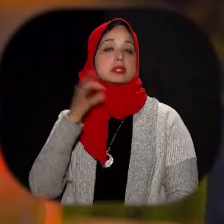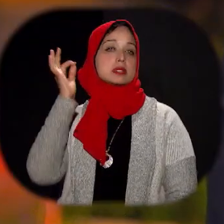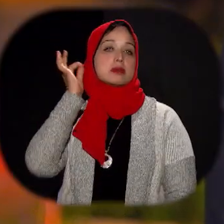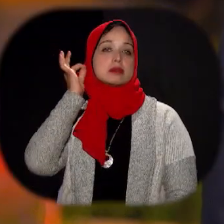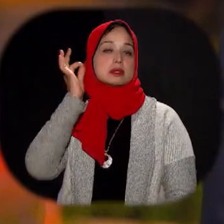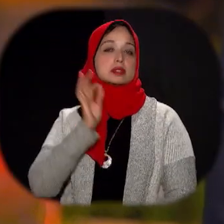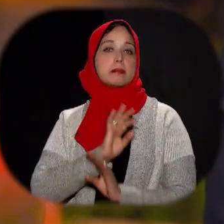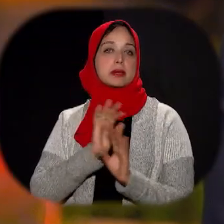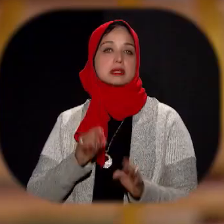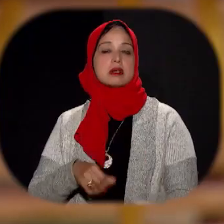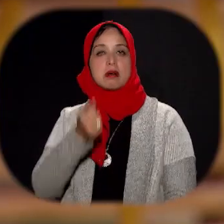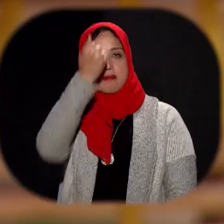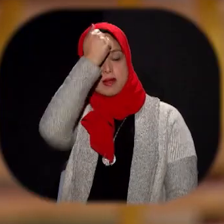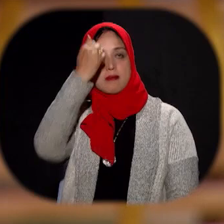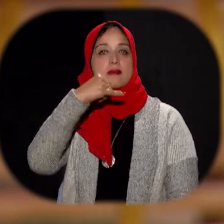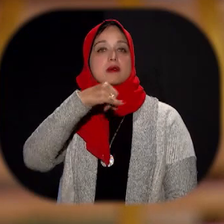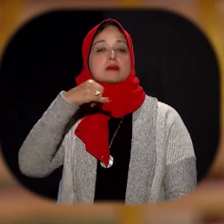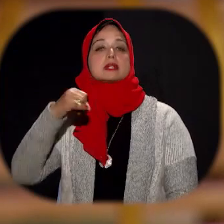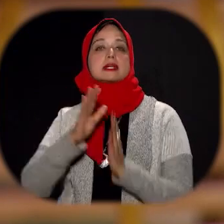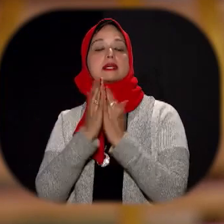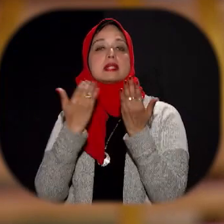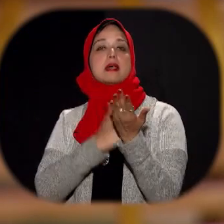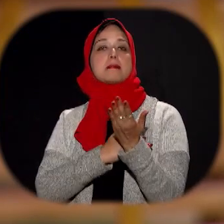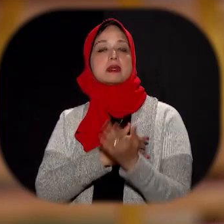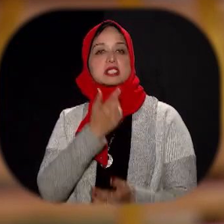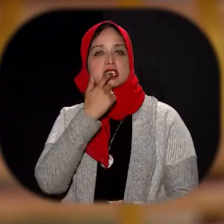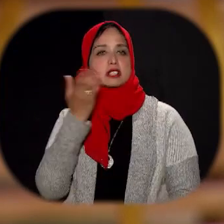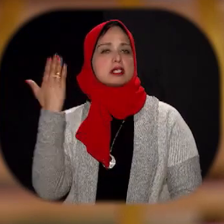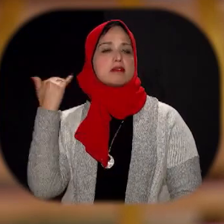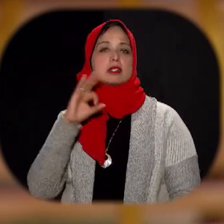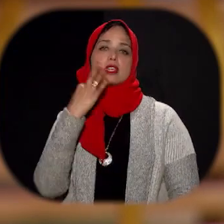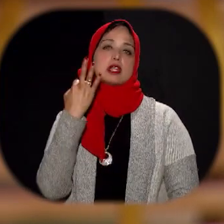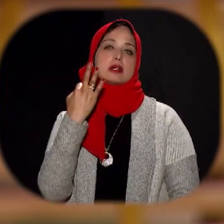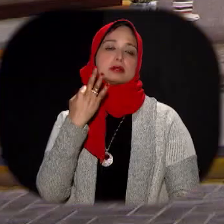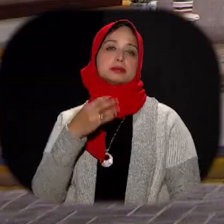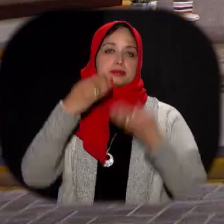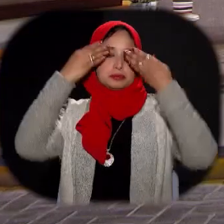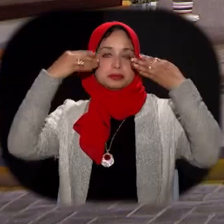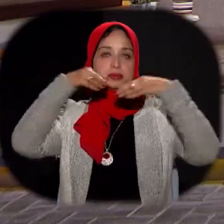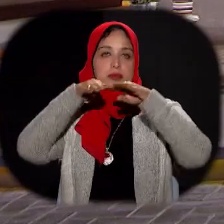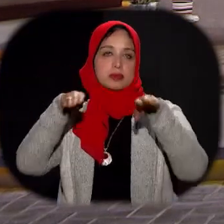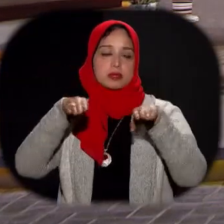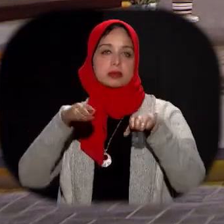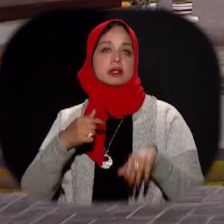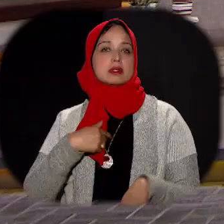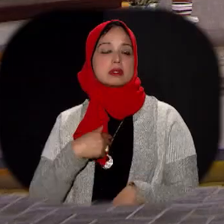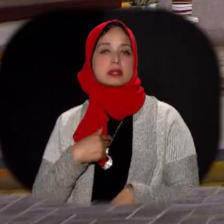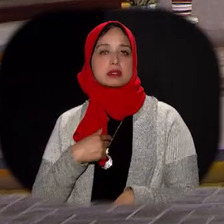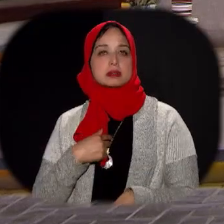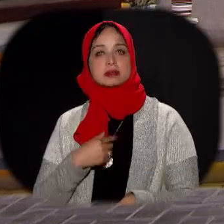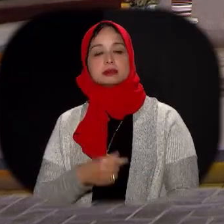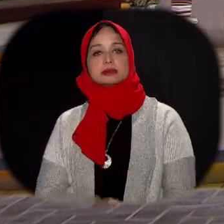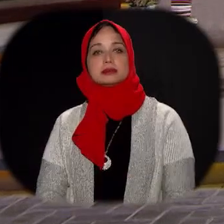1500 كتاب في تقريبا لاث سنين والمكفوفين والناس الامين المكفين انا بالنسبه لي ما كنتش